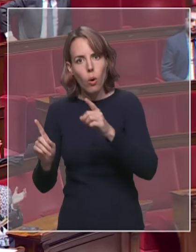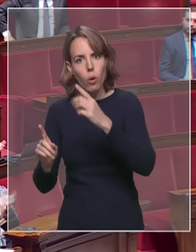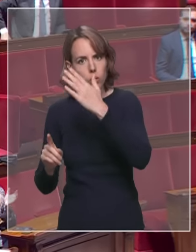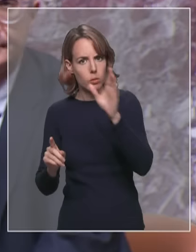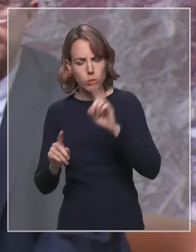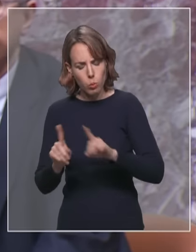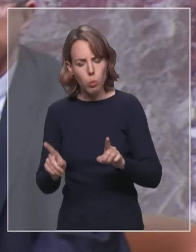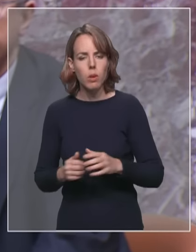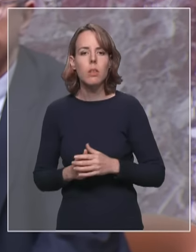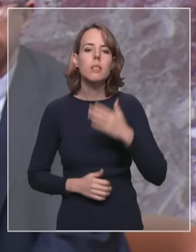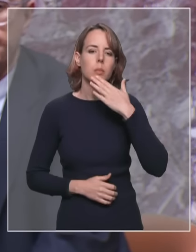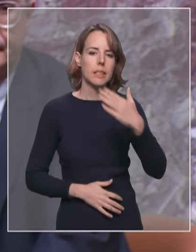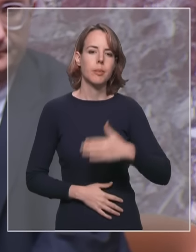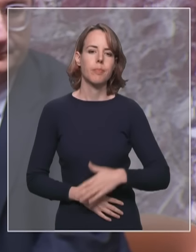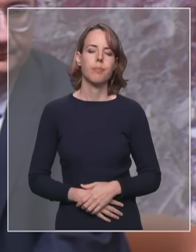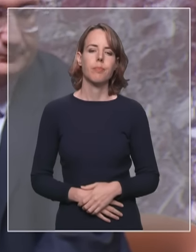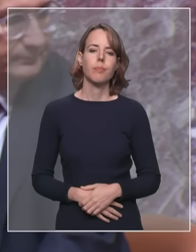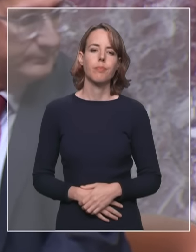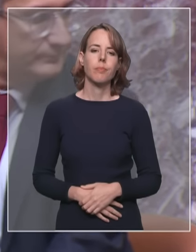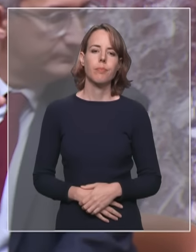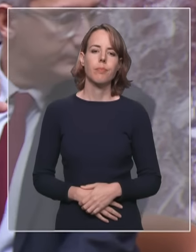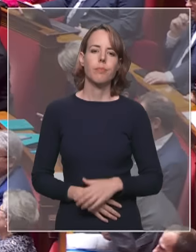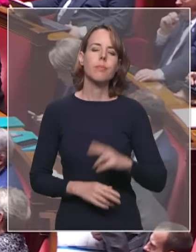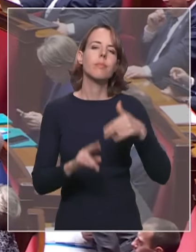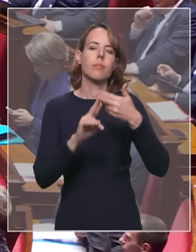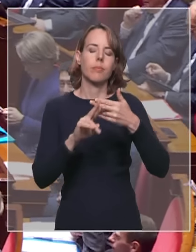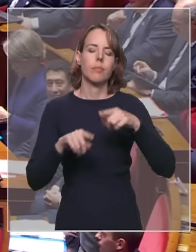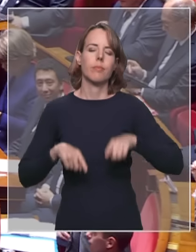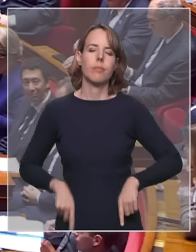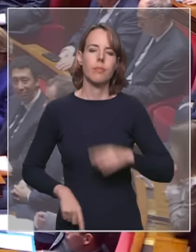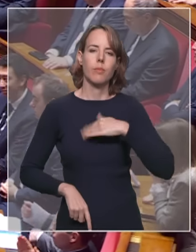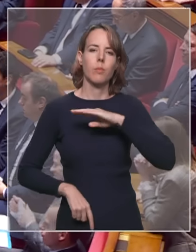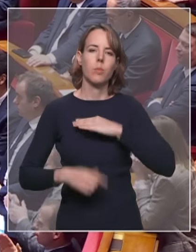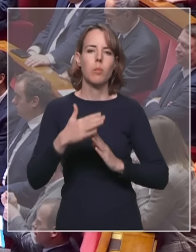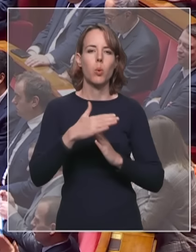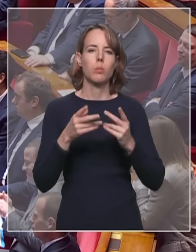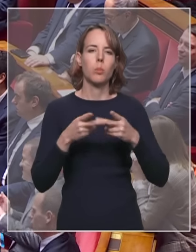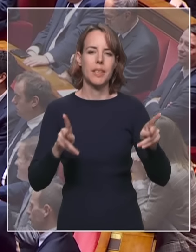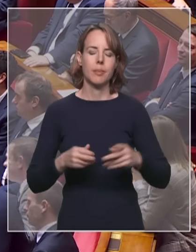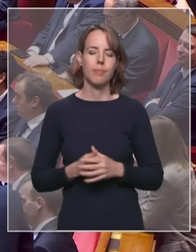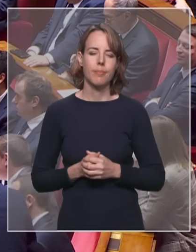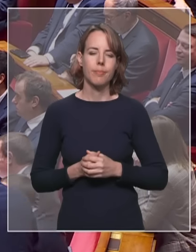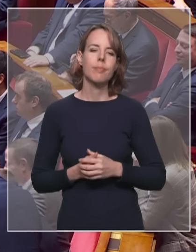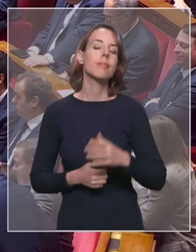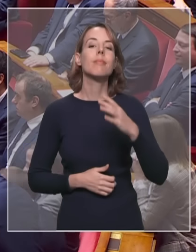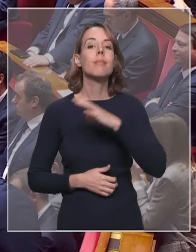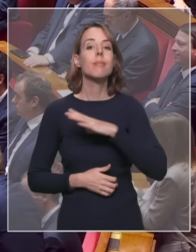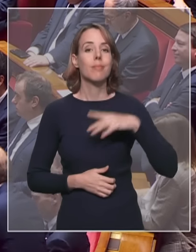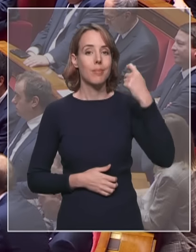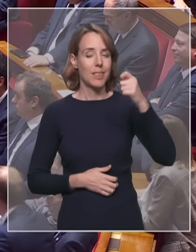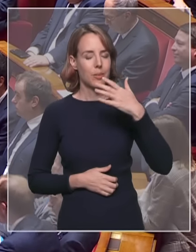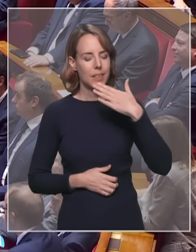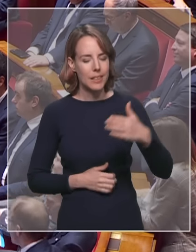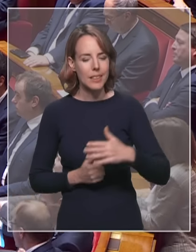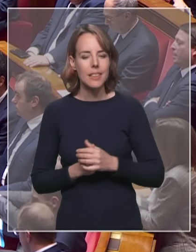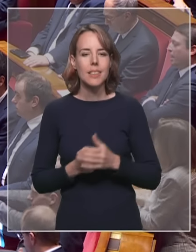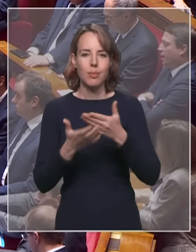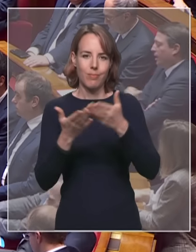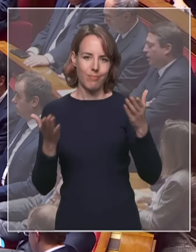Laurent Saint-Martin, ministre en charge des comptes publics. Merci Madame la Présidente, Mesdames et Messieurs les députés, Monsieur le